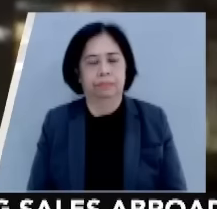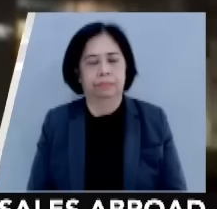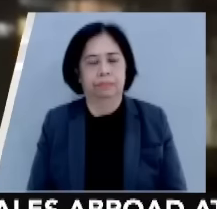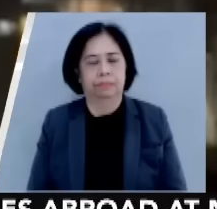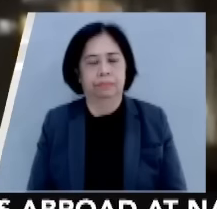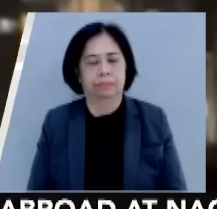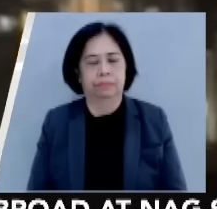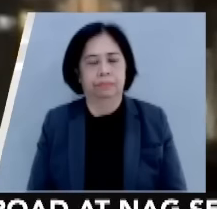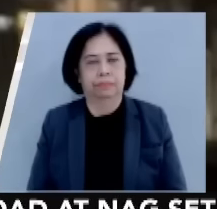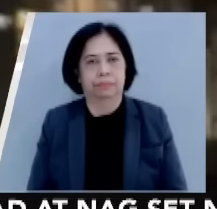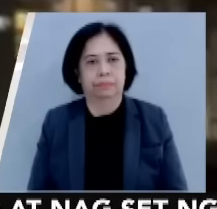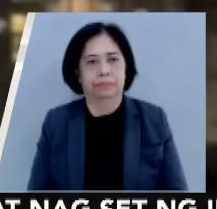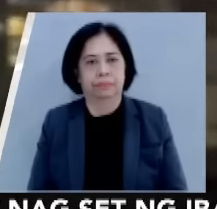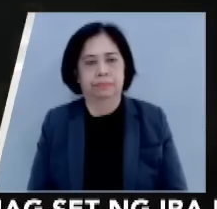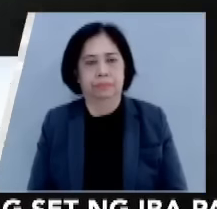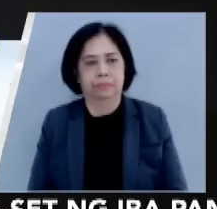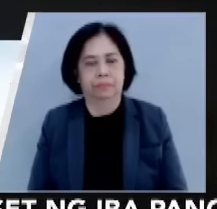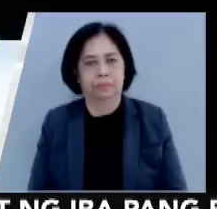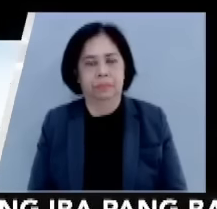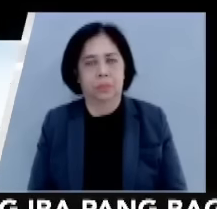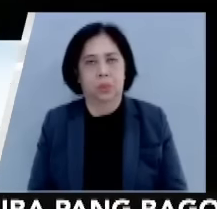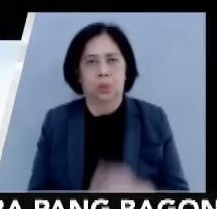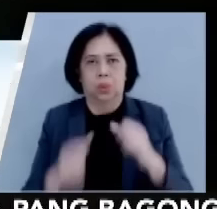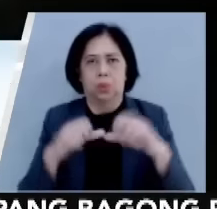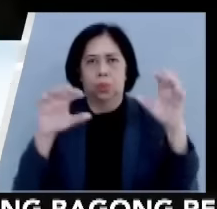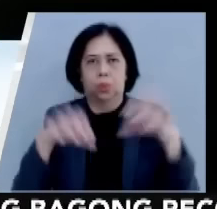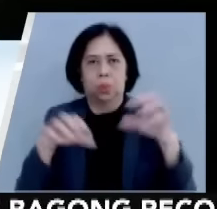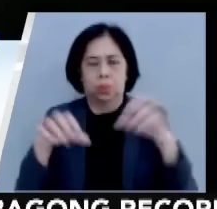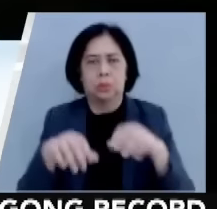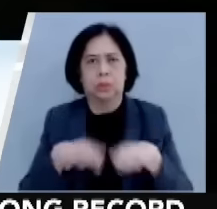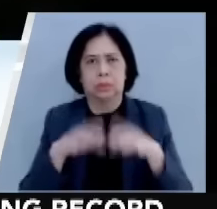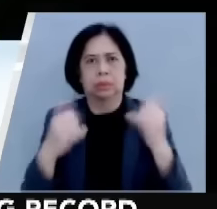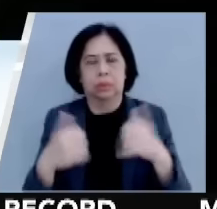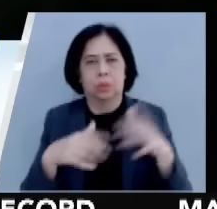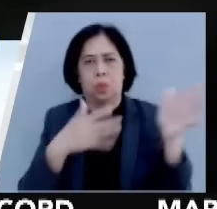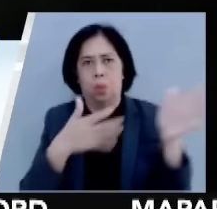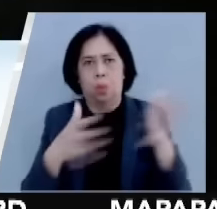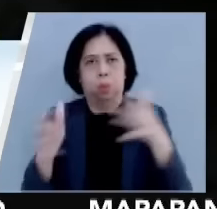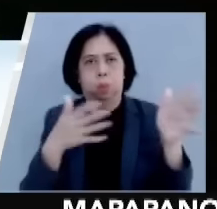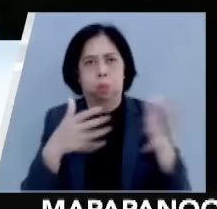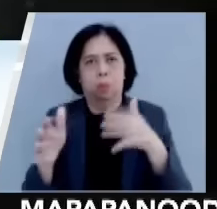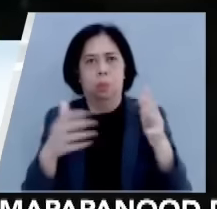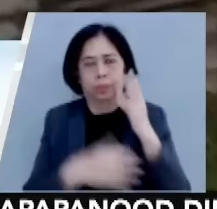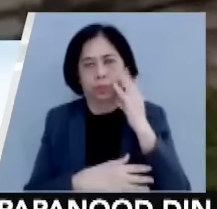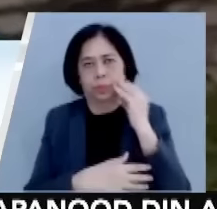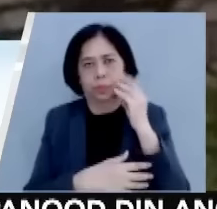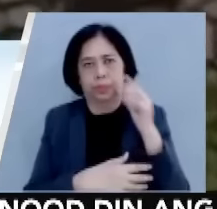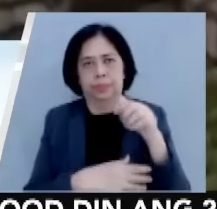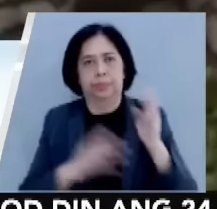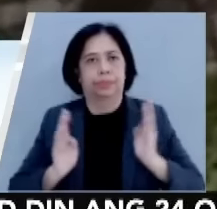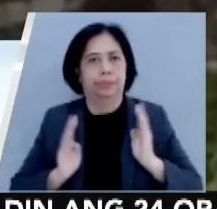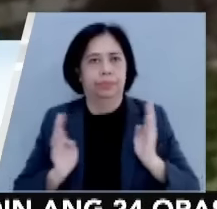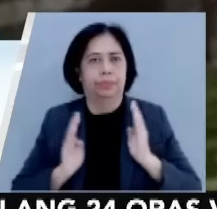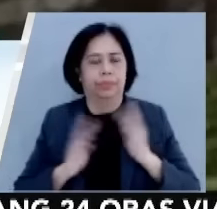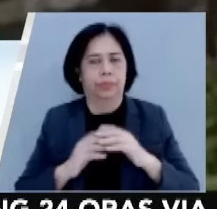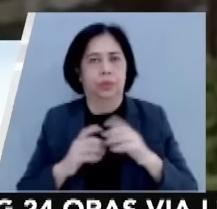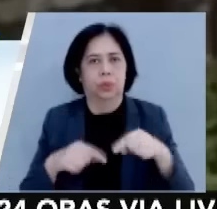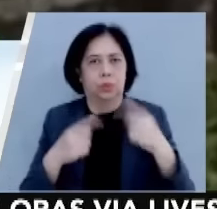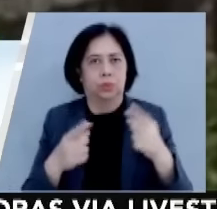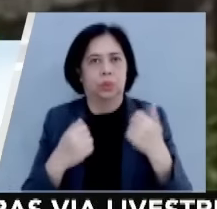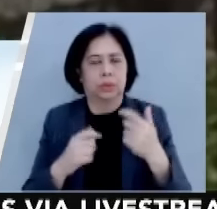Walang humpay na buhos ng hula na sinabayan ng malakas na hampas ng hangin ang naranasan sa Baguio City sa kasagsagan ng